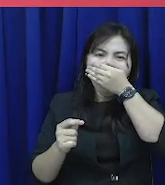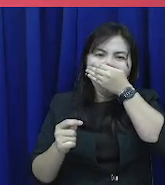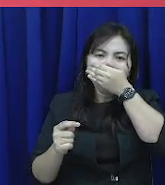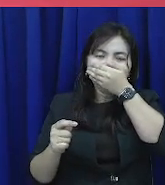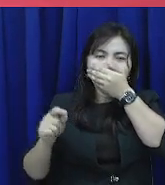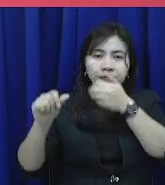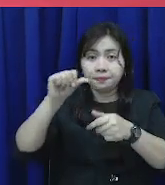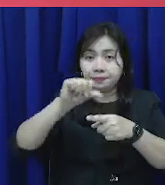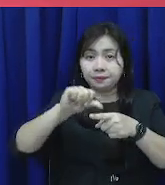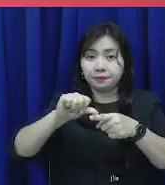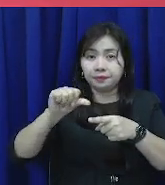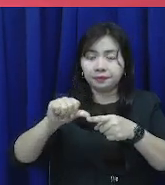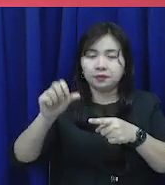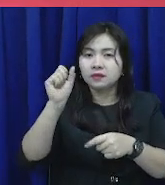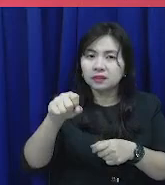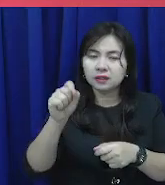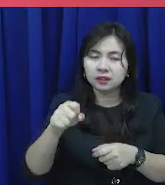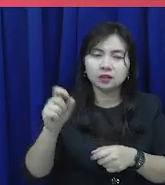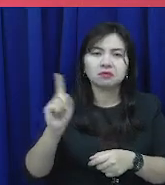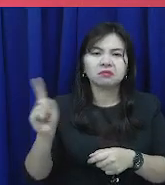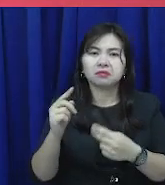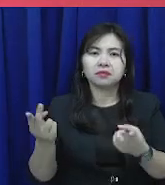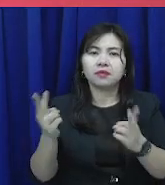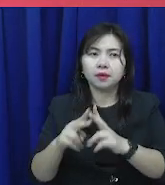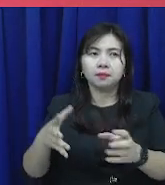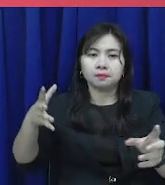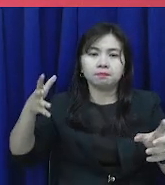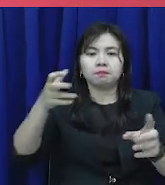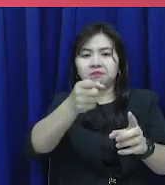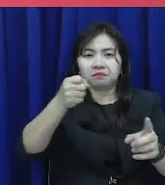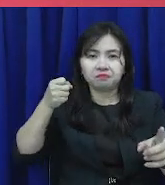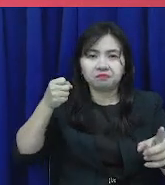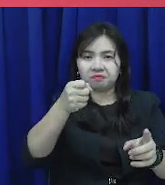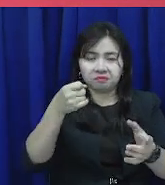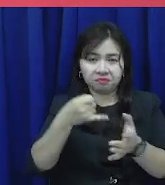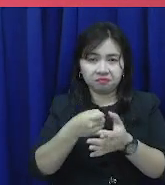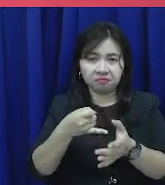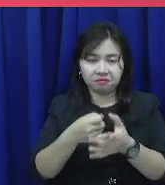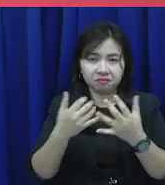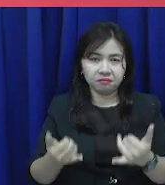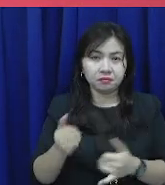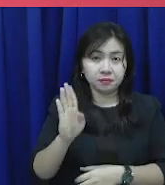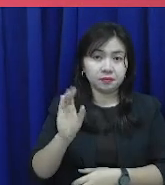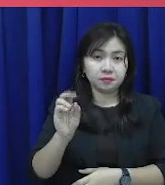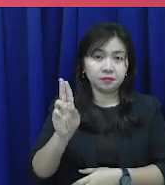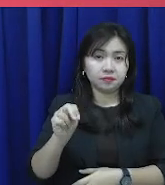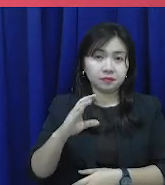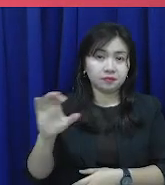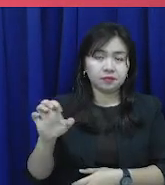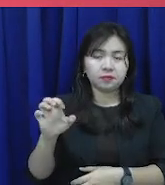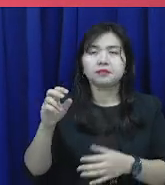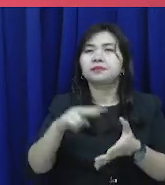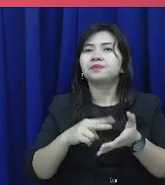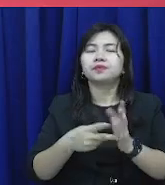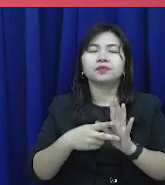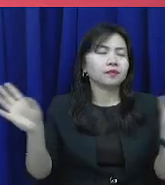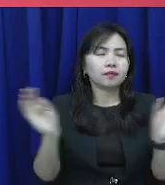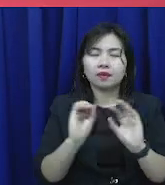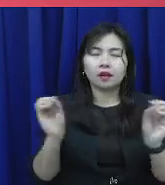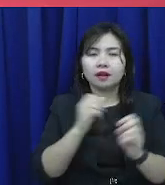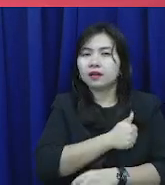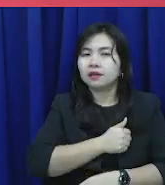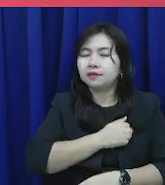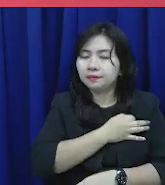talagang Bato Nat tatalbog na lang SAO you see In other words na hindi Nat tatalab hindi na nananatili sayo or